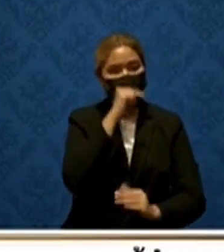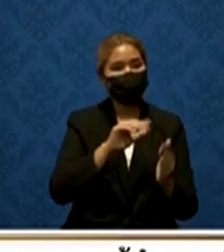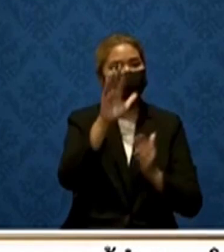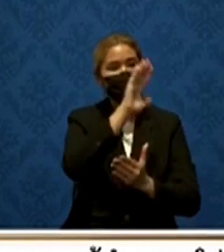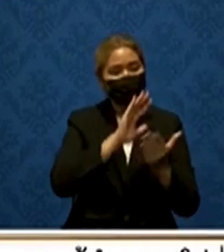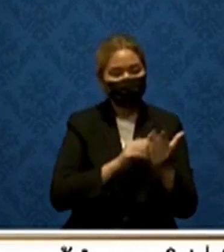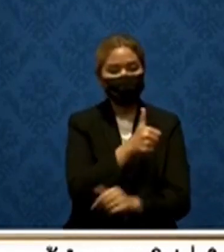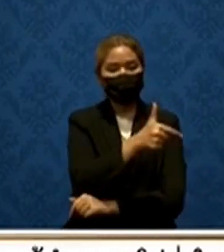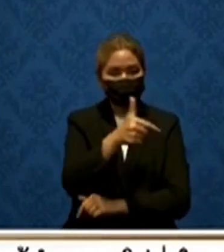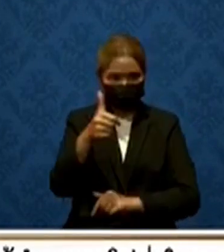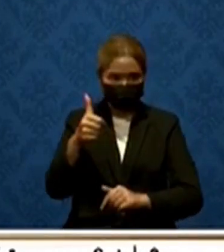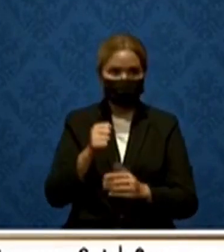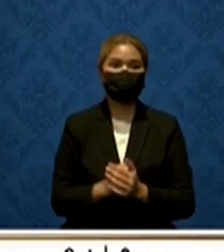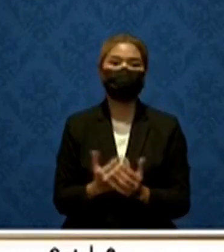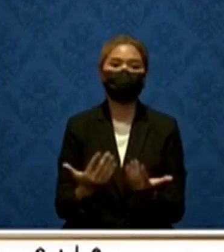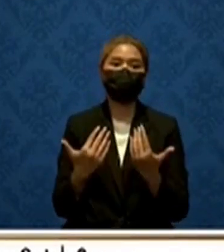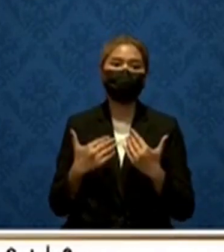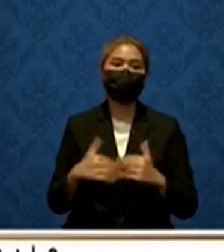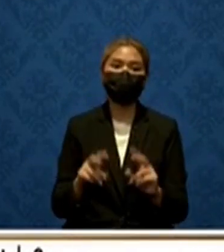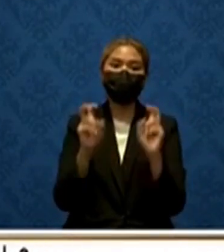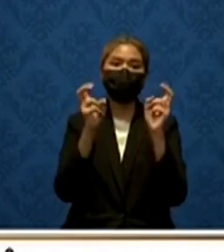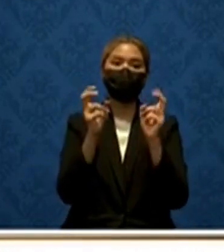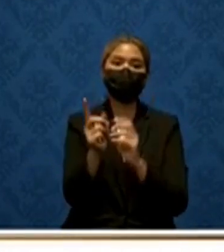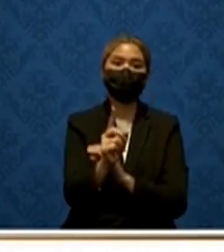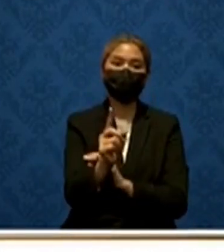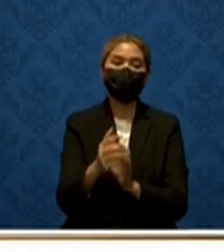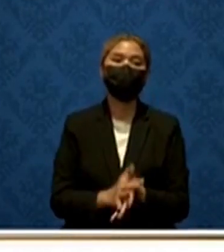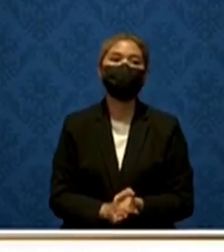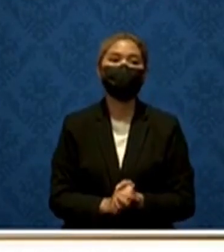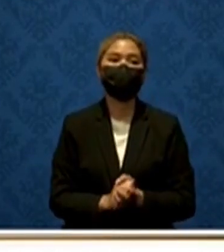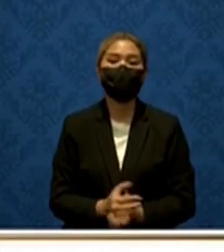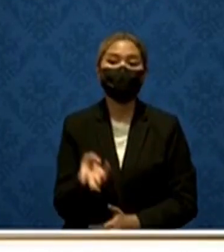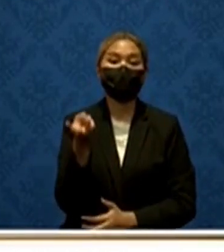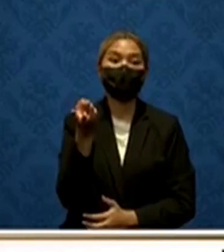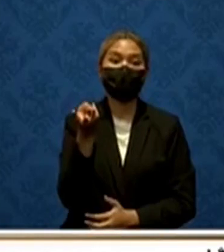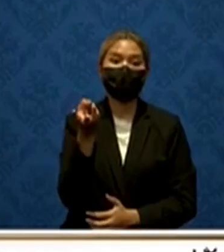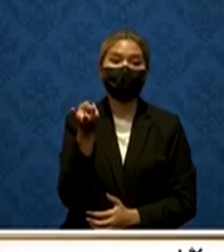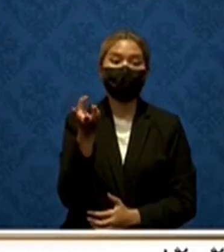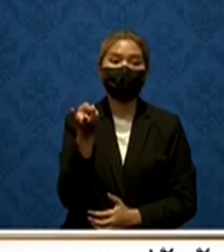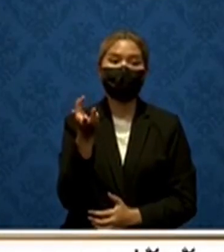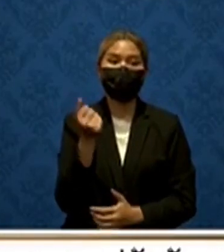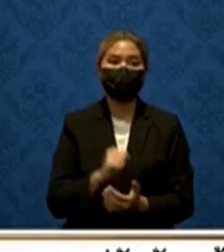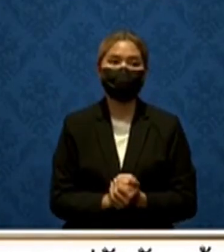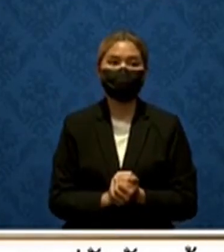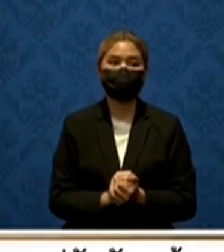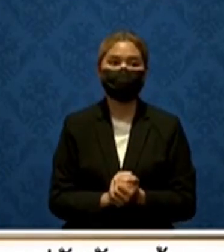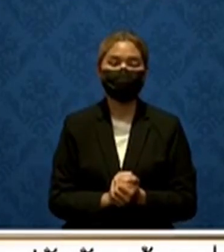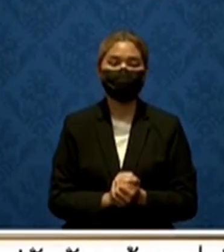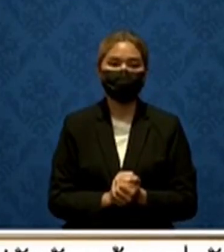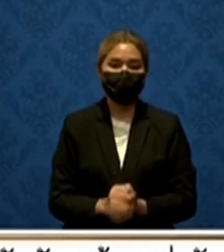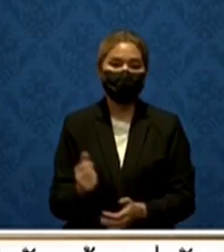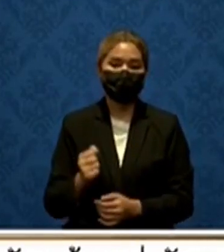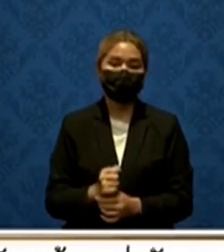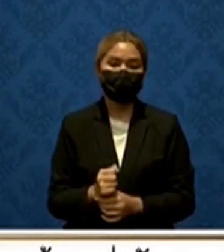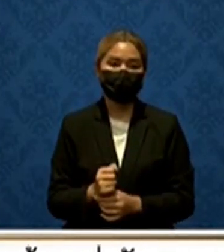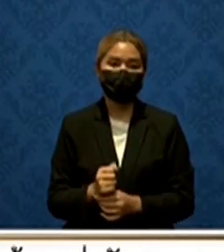กล่าพเรีนอีกประเด็หนึ่ครับ ในเรื่องข้าวบี่เพื่อนสมาธิกท่านหนึ่งอภิป